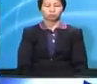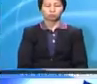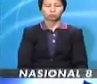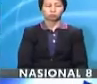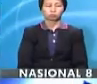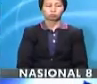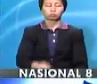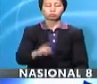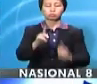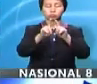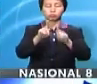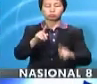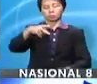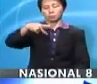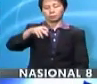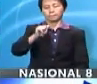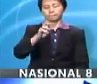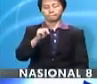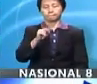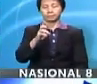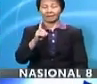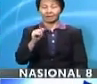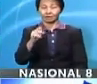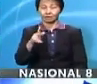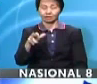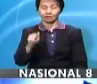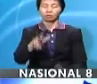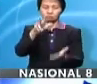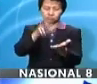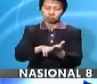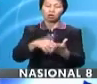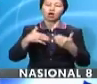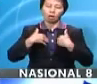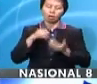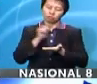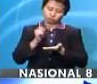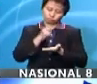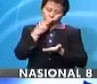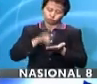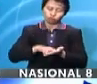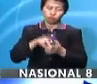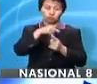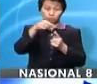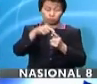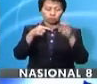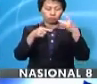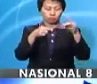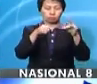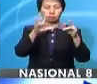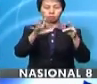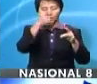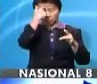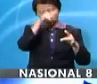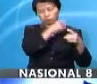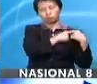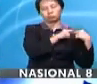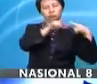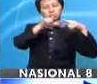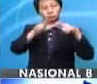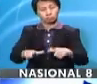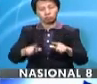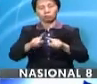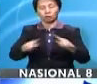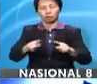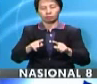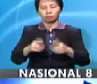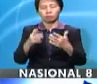Yang di-Pertua Dewan Rakyat Tan Sri Pandika Amin Mulia mengesahkan nada menulis surat bertarikh 18 Mac lalu untuk meletakkan jawatan, tetapi